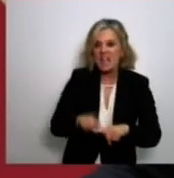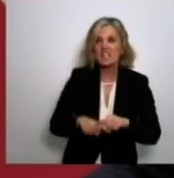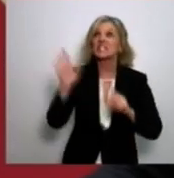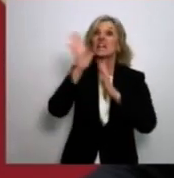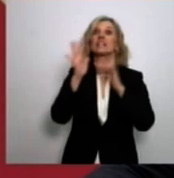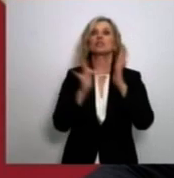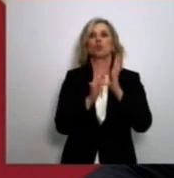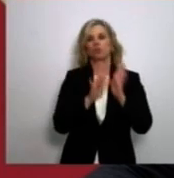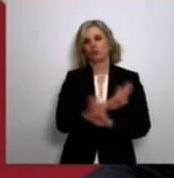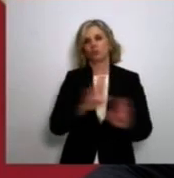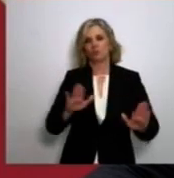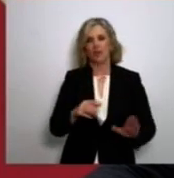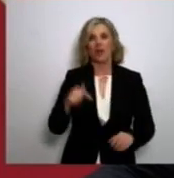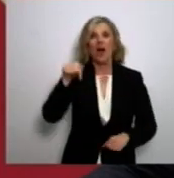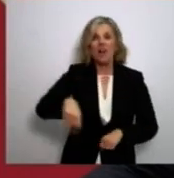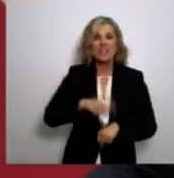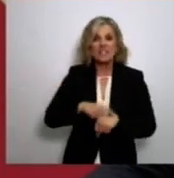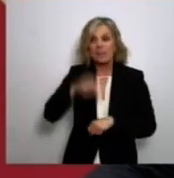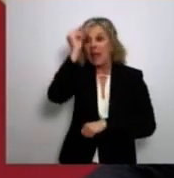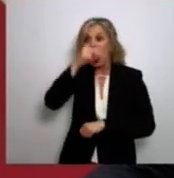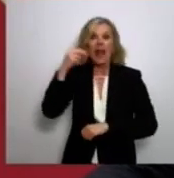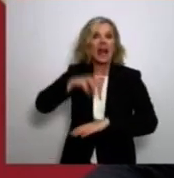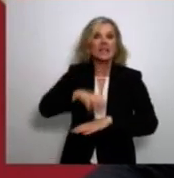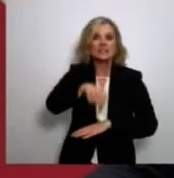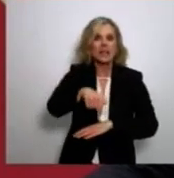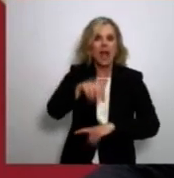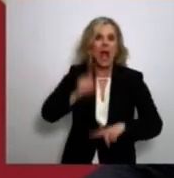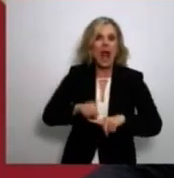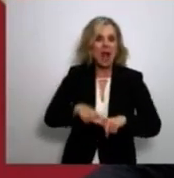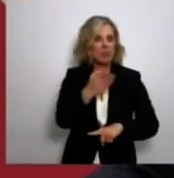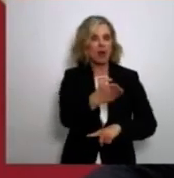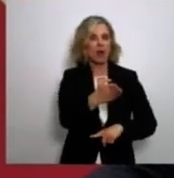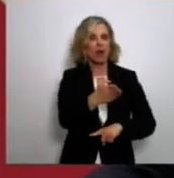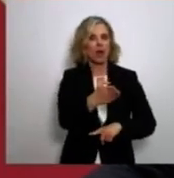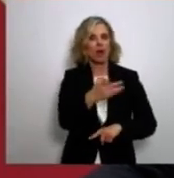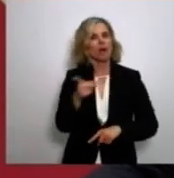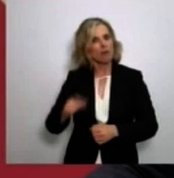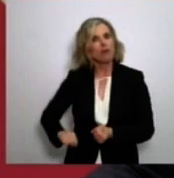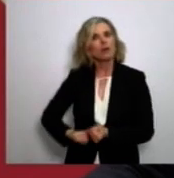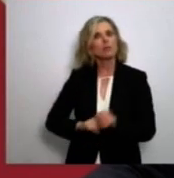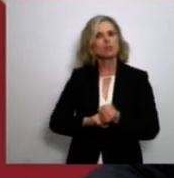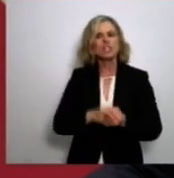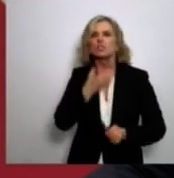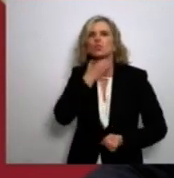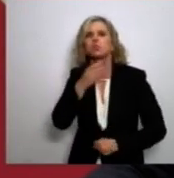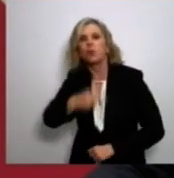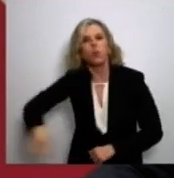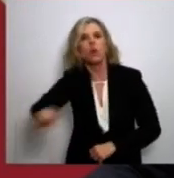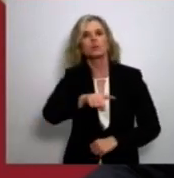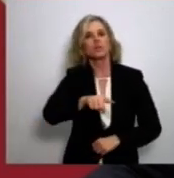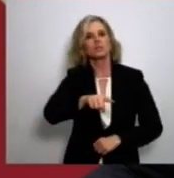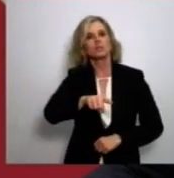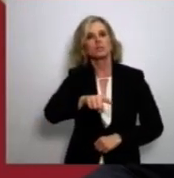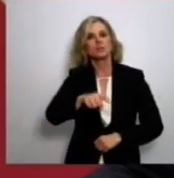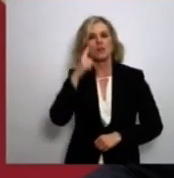Πόσο θα αντέξουμε ακόμα να βλέπουμε την Εκκλησία, την επίσημη, να στέκεται στο πλευρό των προδοτών, να